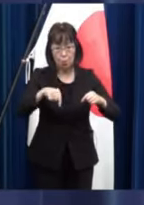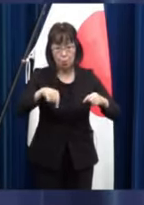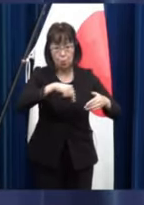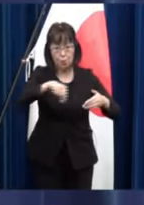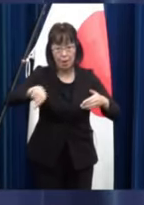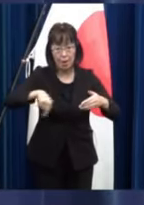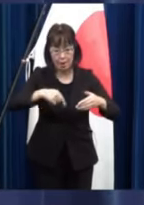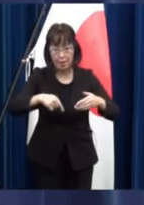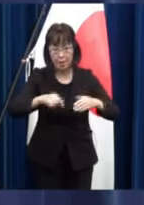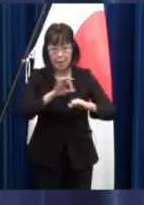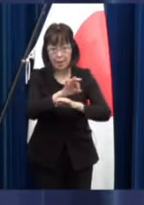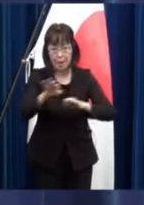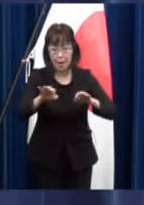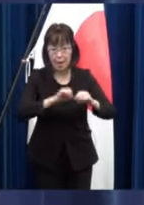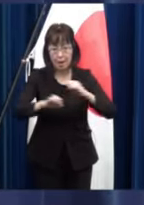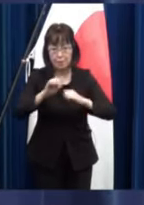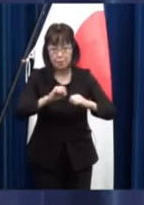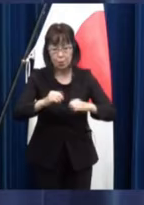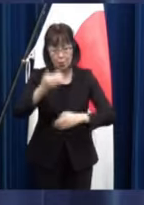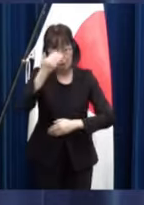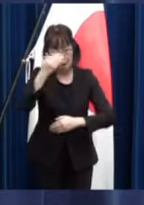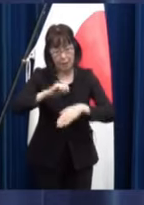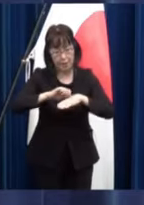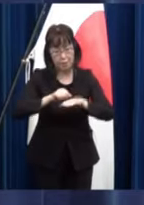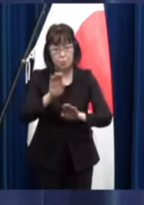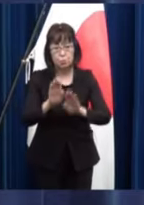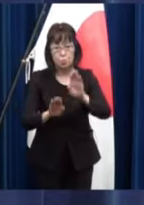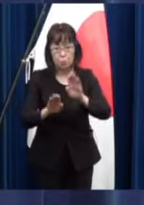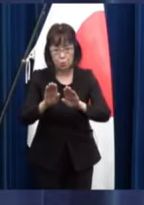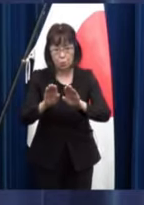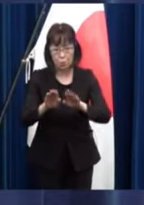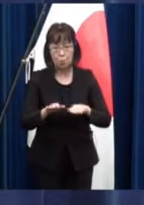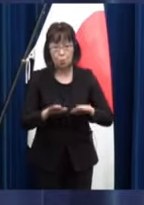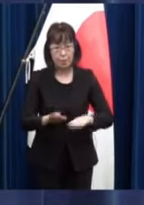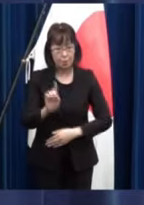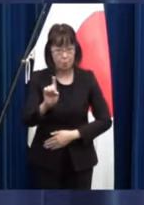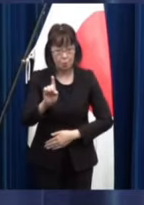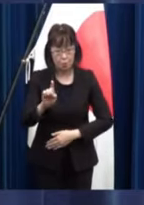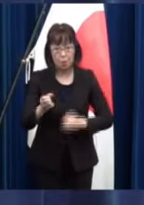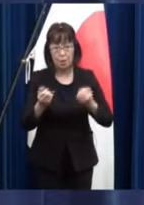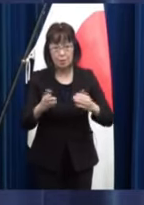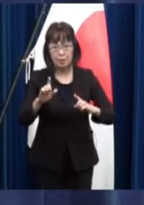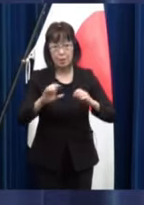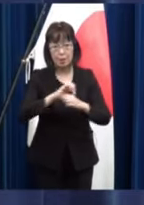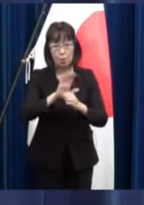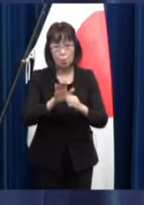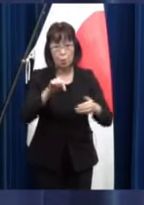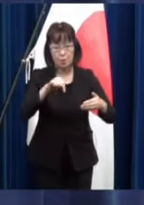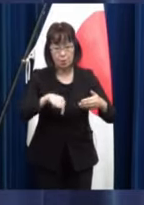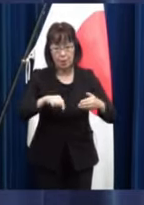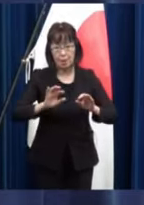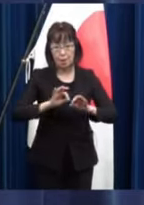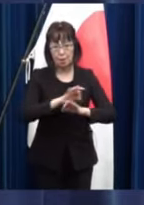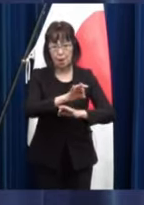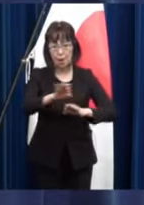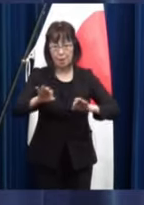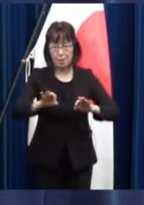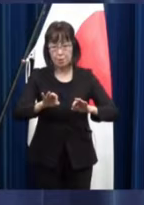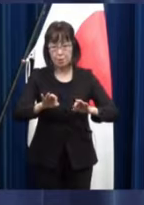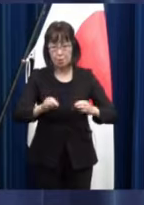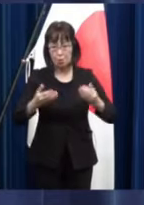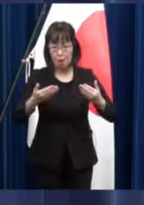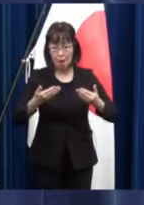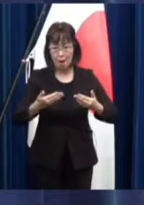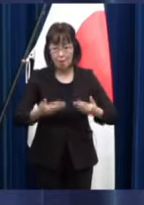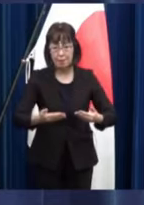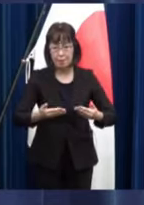況でありませんでした。現在はこの新型コロナウイルスの中にあっても、マーケットは安定した